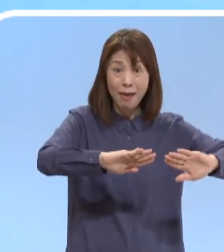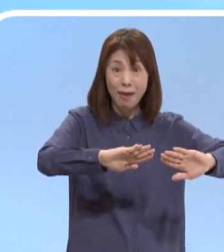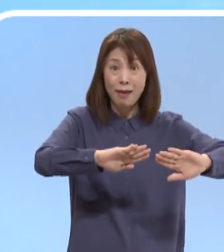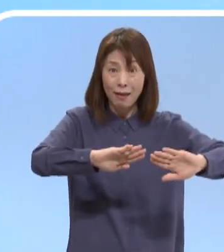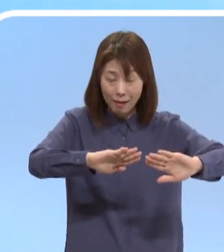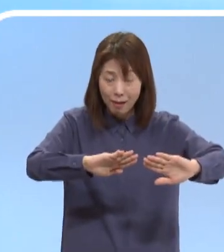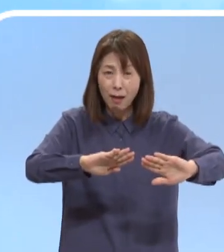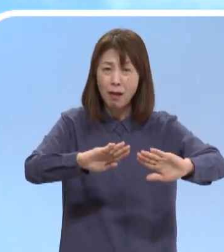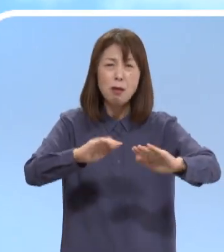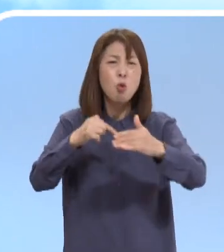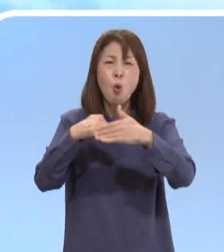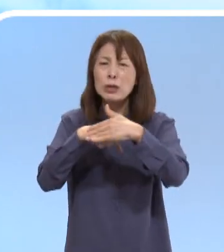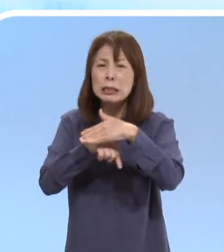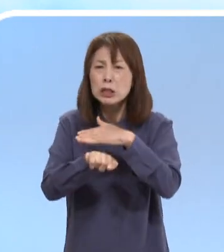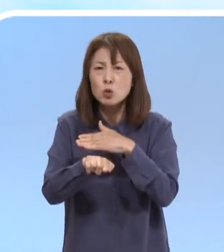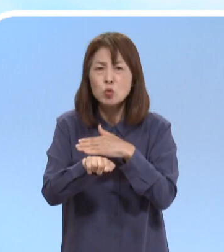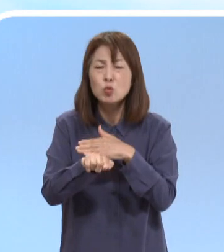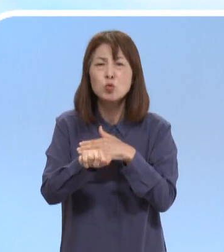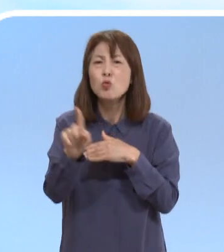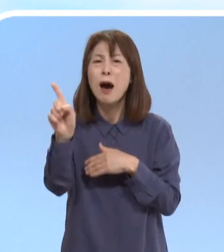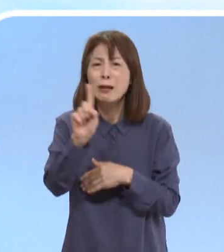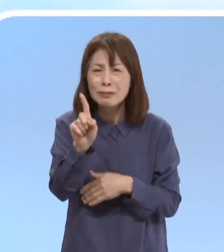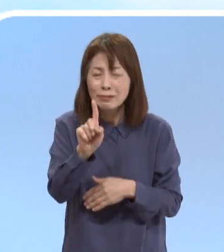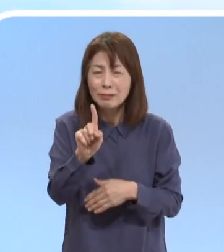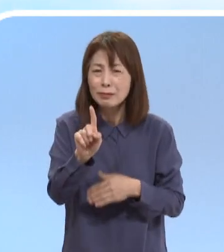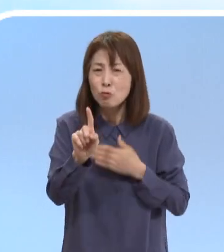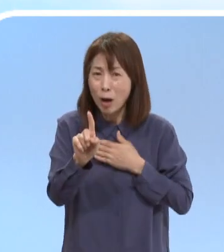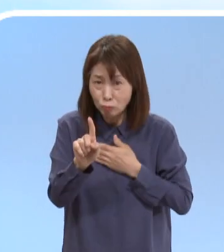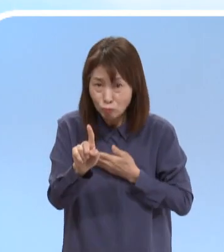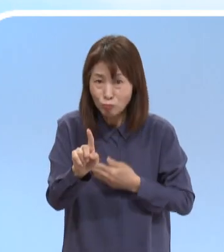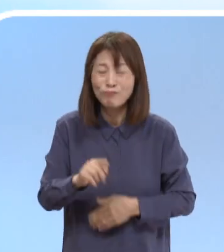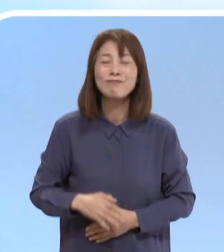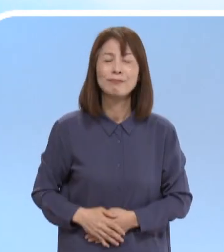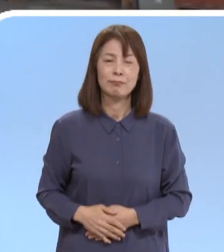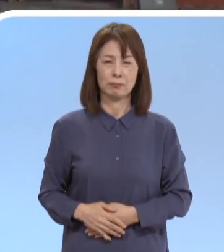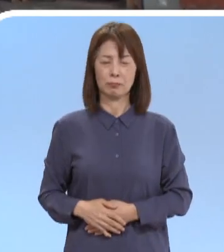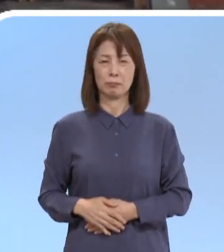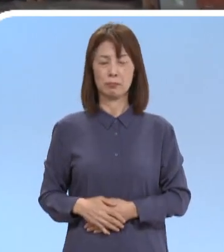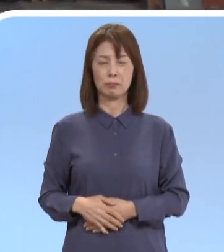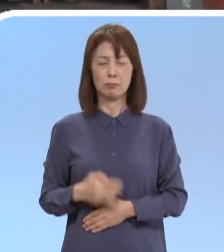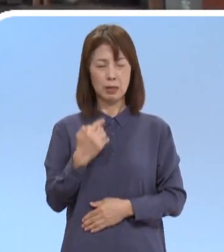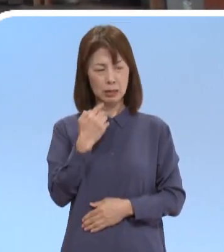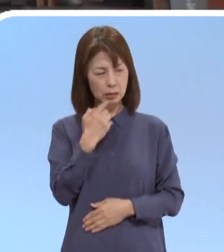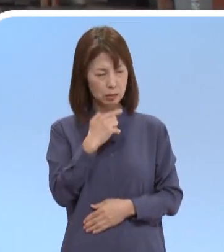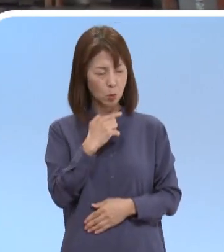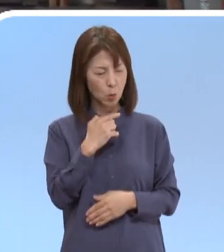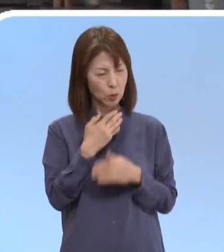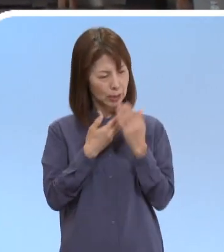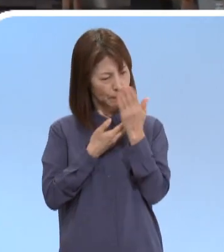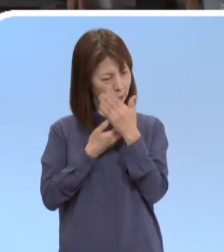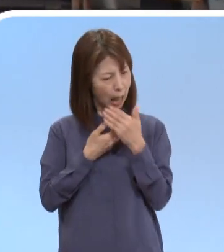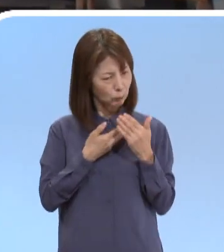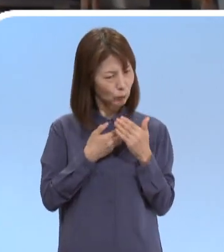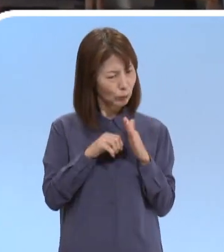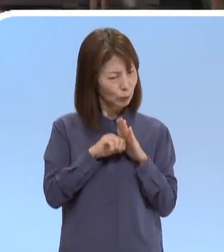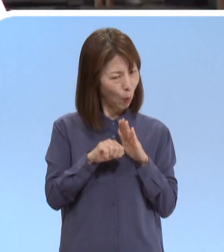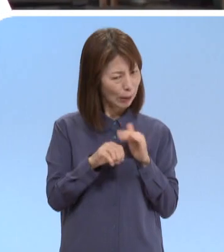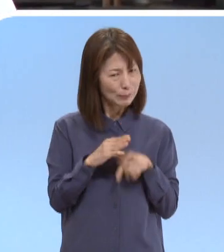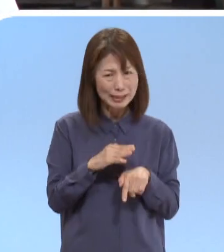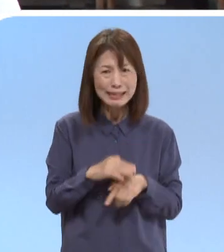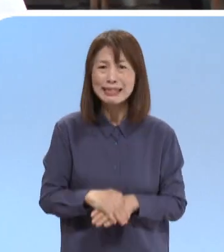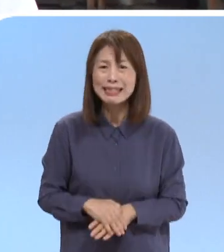はい、これはどういう理由ですかね、わかりますか。 白くしてるってこと ね、 はい、私はもう美白効果じゃない